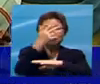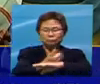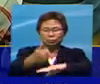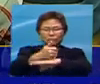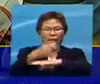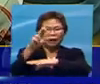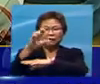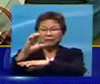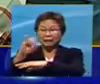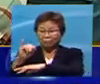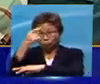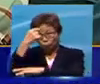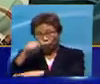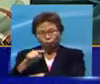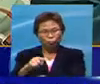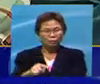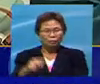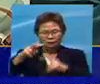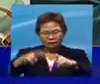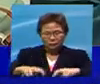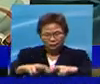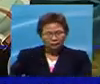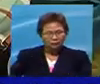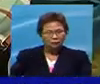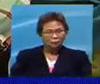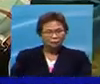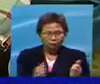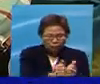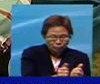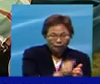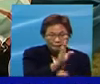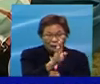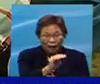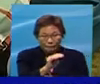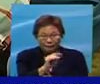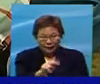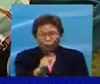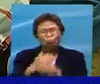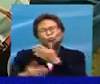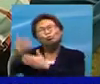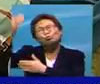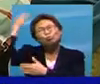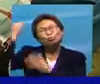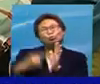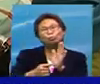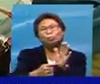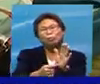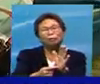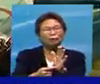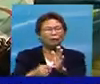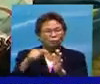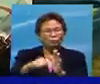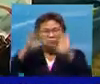rci untuk menyiasat skandal bnm yang lalu ini merupakan satu pendekatan